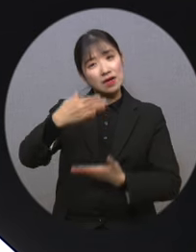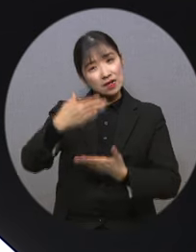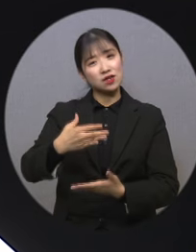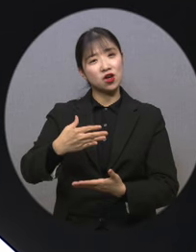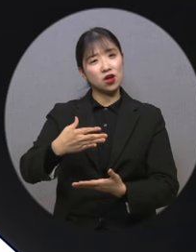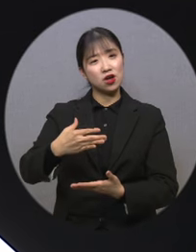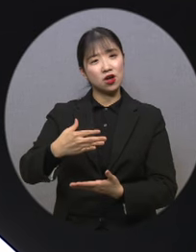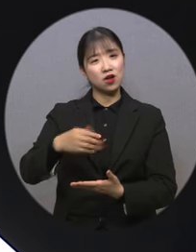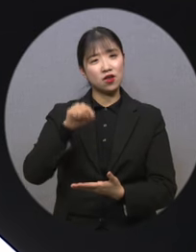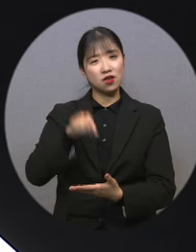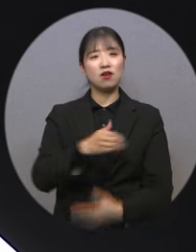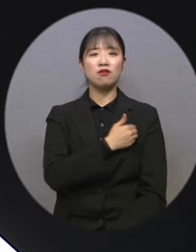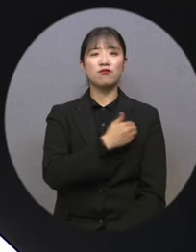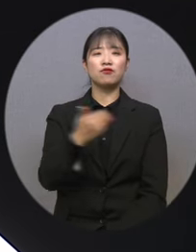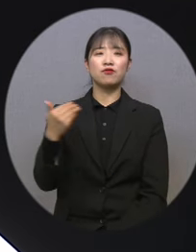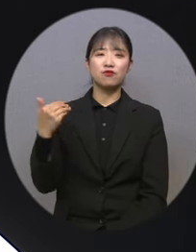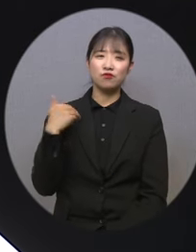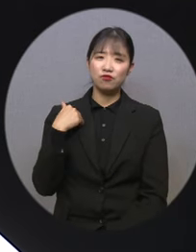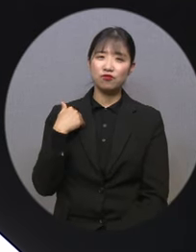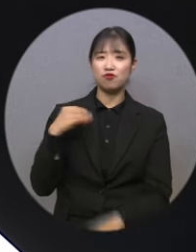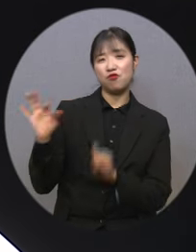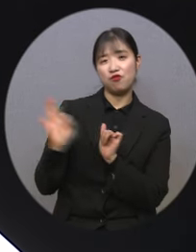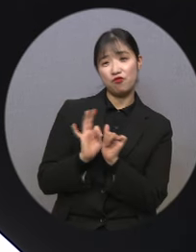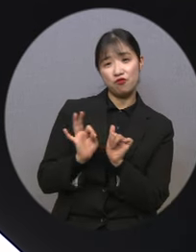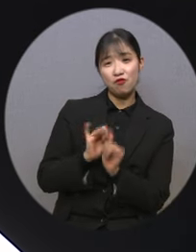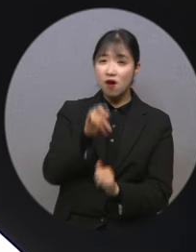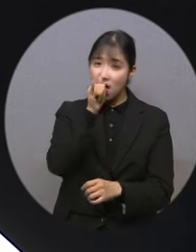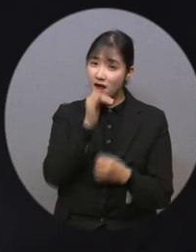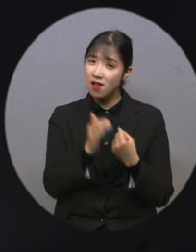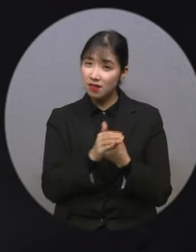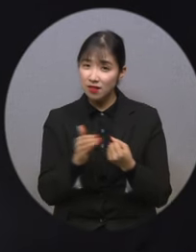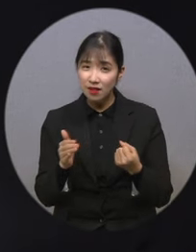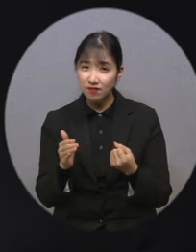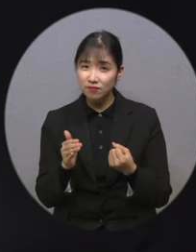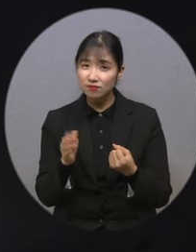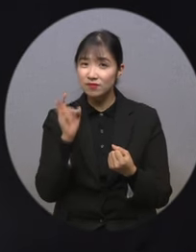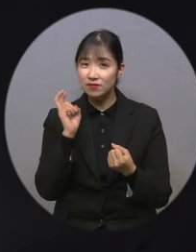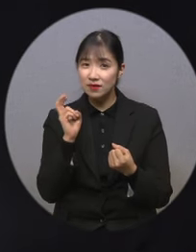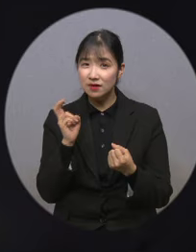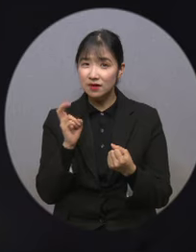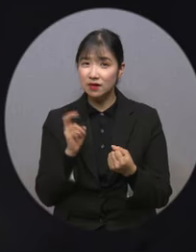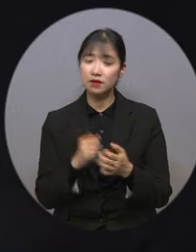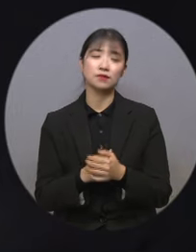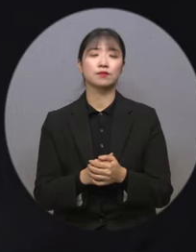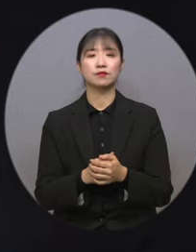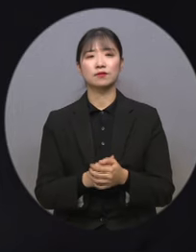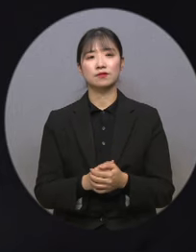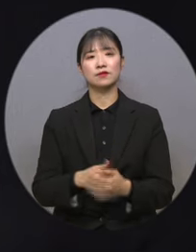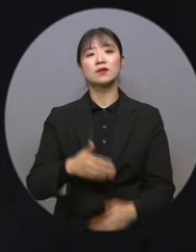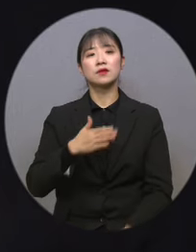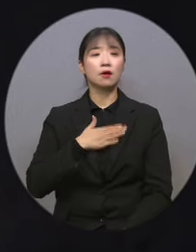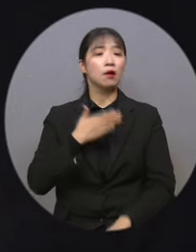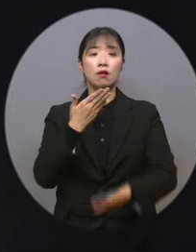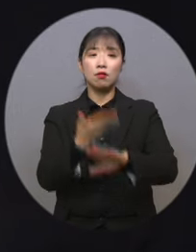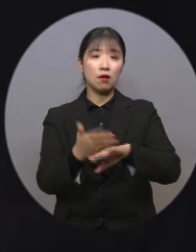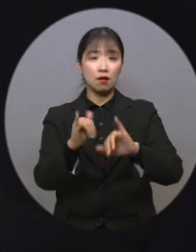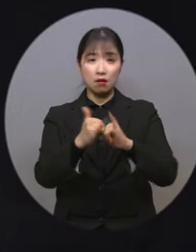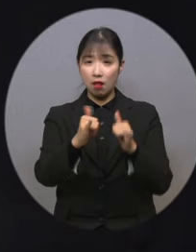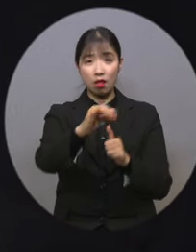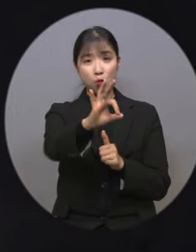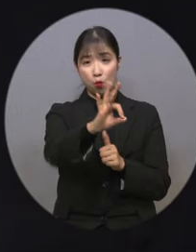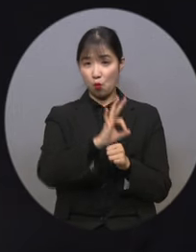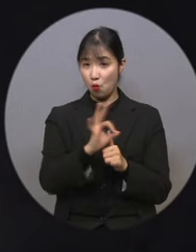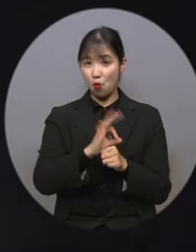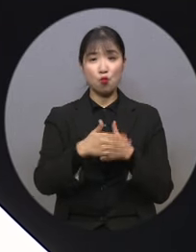재정적으로 풍부한 어떤 후원이 있지 않나 그런 생각을 해요. 저는 남의 후원으로 정치를 해본